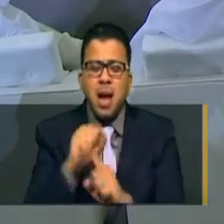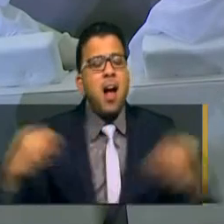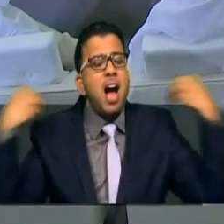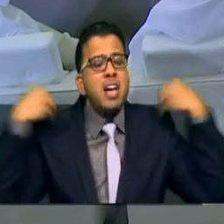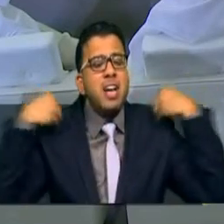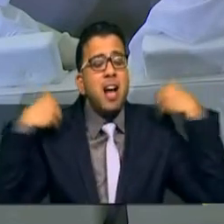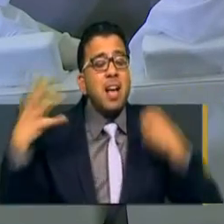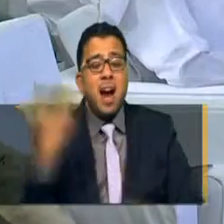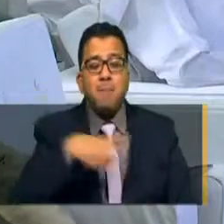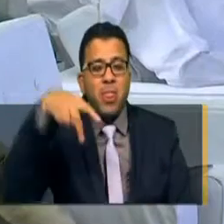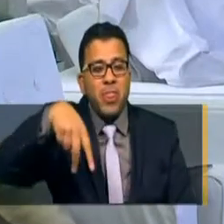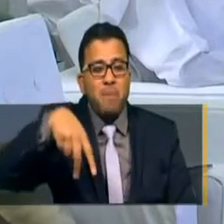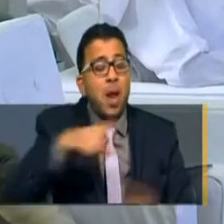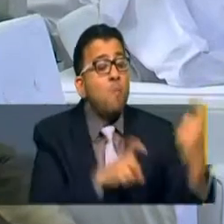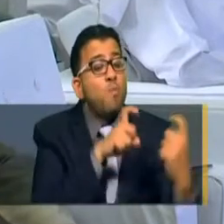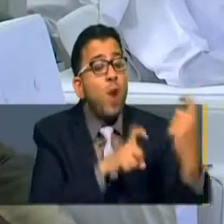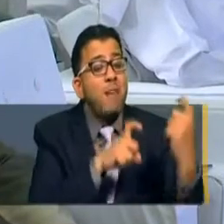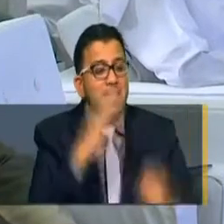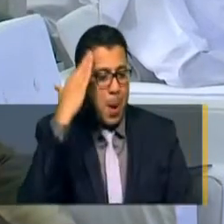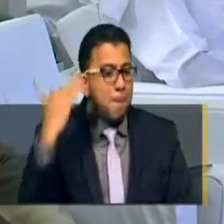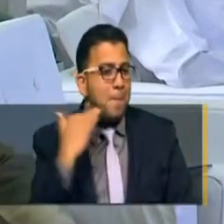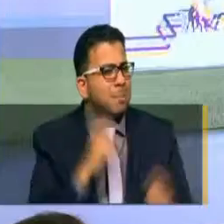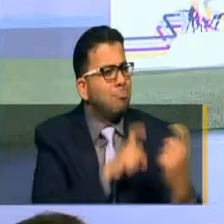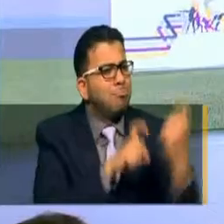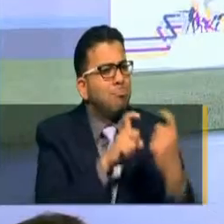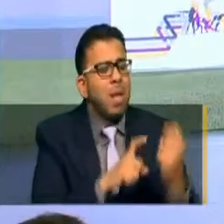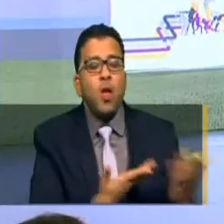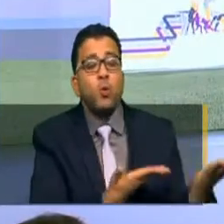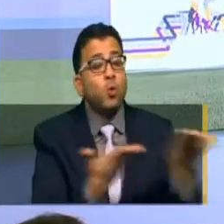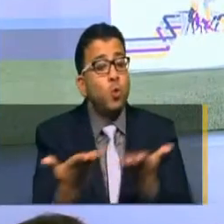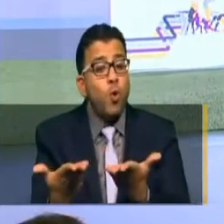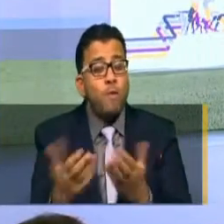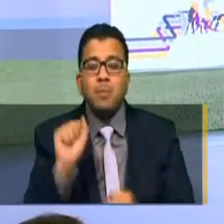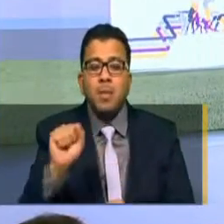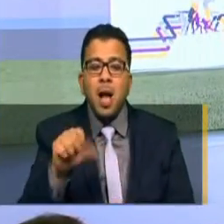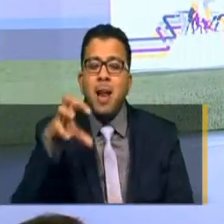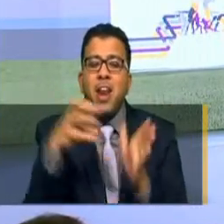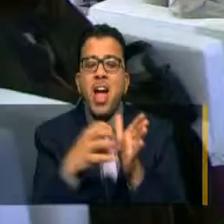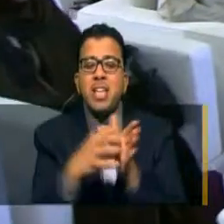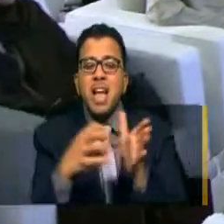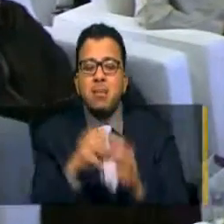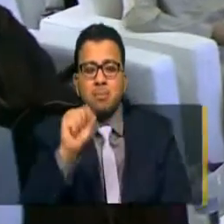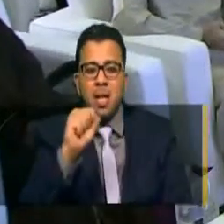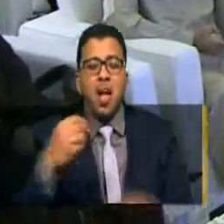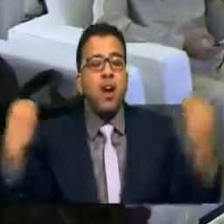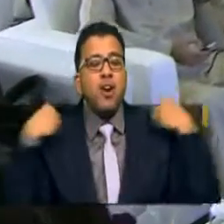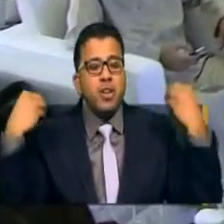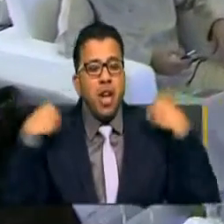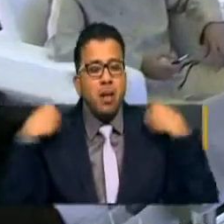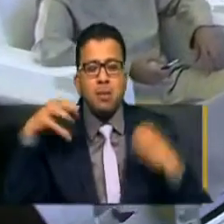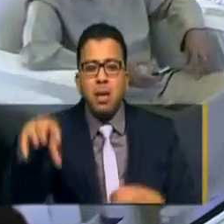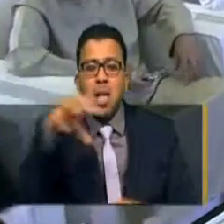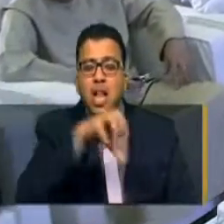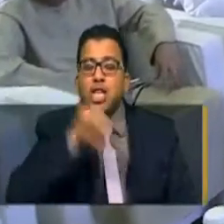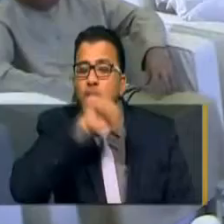بالرياضات الثماني تتنافس عليها المشاركات وتستضيفها مختلف الأندية والمنشآت الرياضية